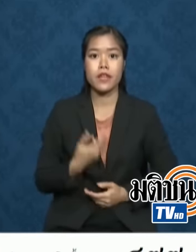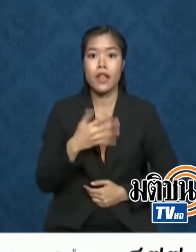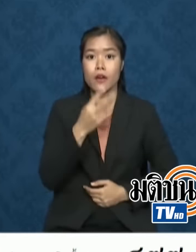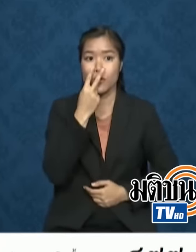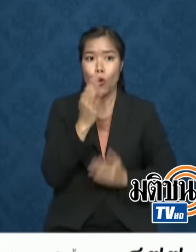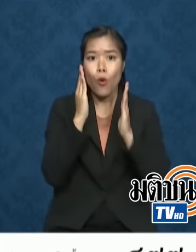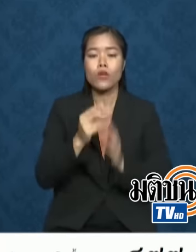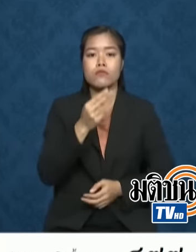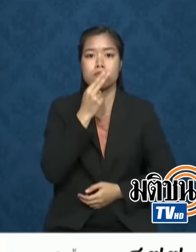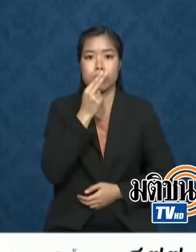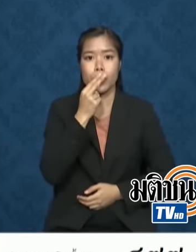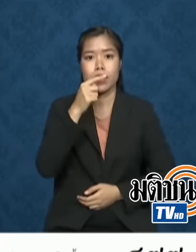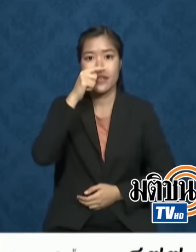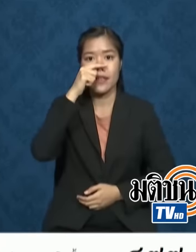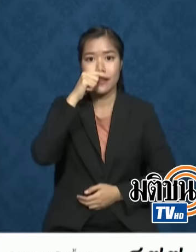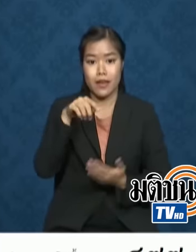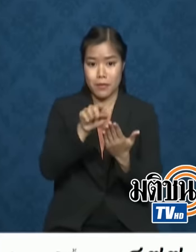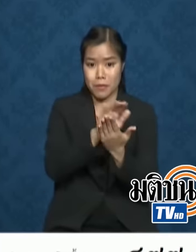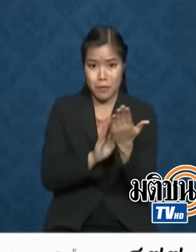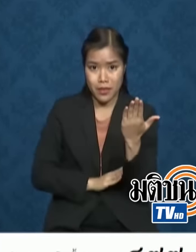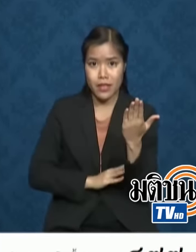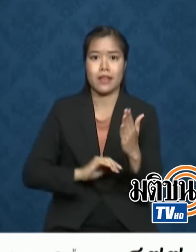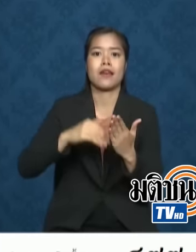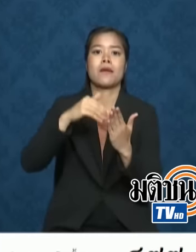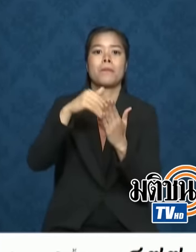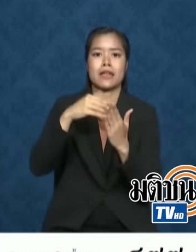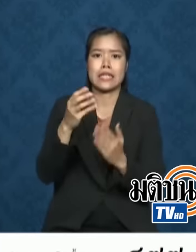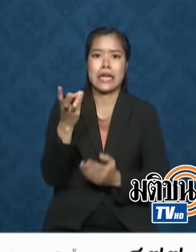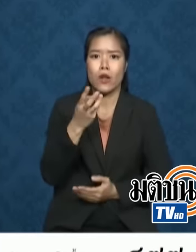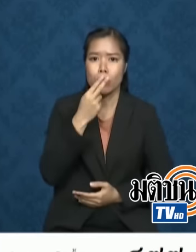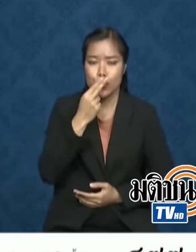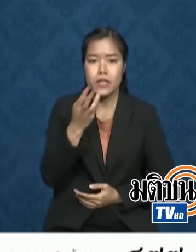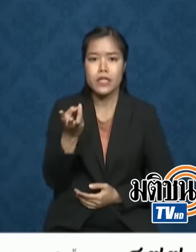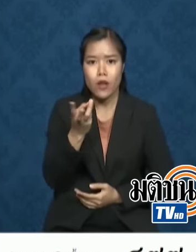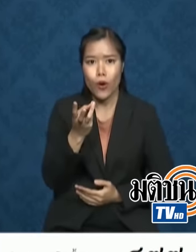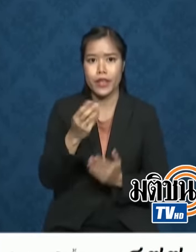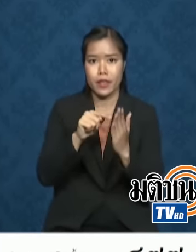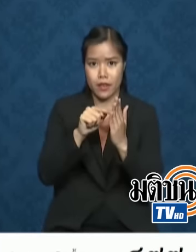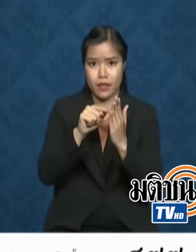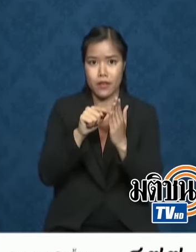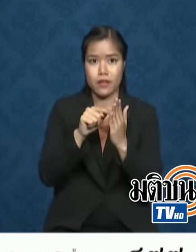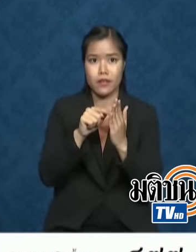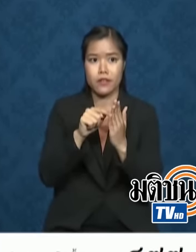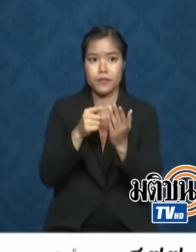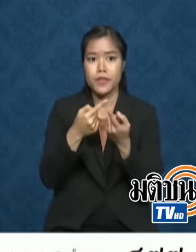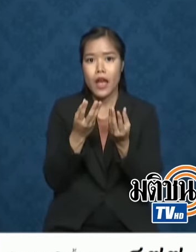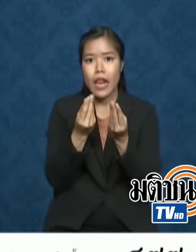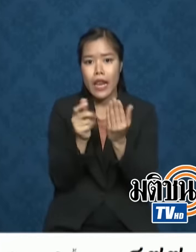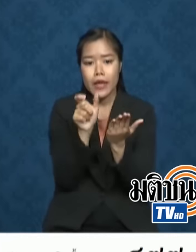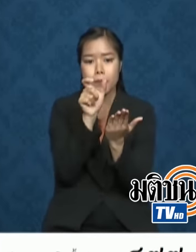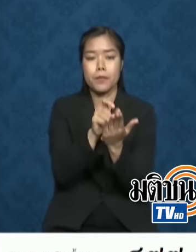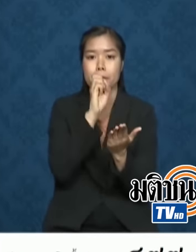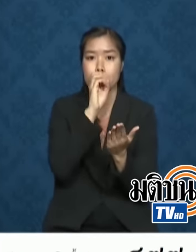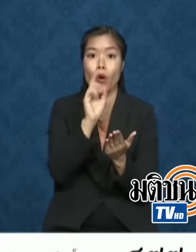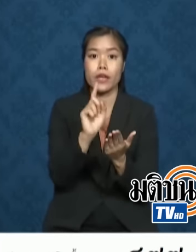ที่สูบบุหรี่ในประเทศไทยกันภาคเหนือน้อยที่สุดในประเทศนะครับเพราะฉะนั้นจากตัวเลขทั้งหมดมันบอกถึงอะ